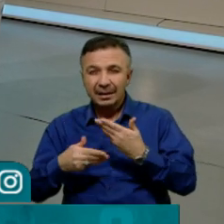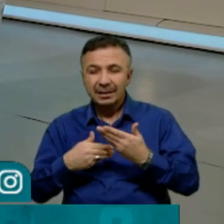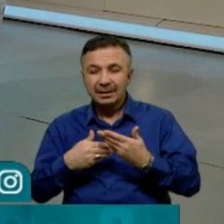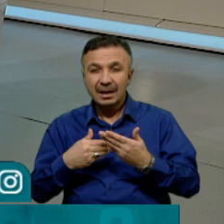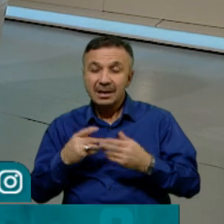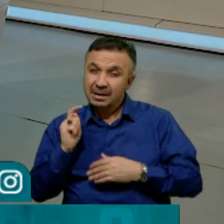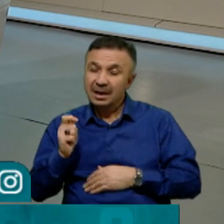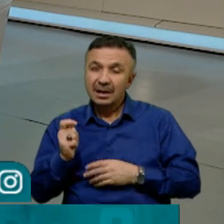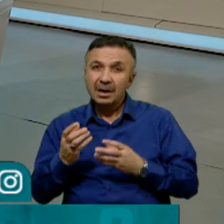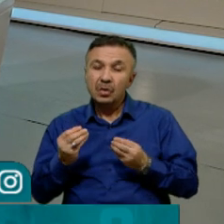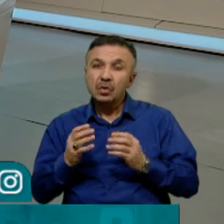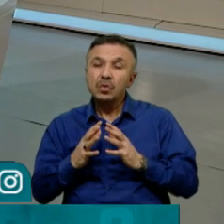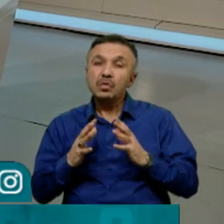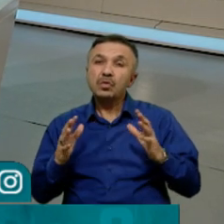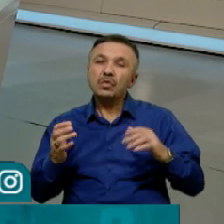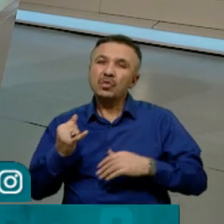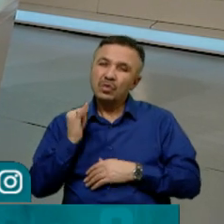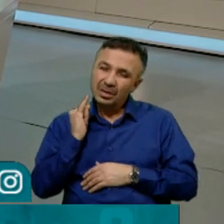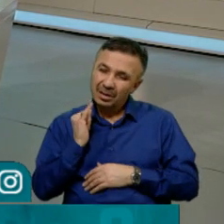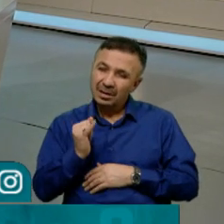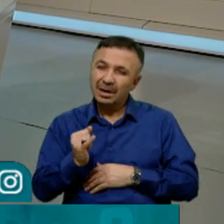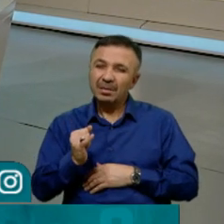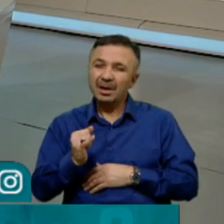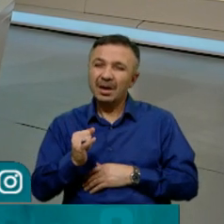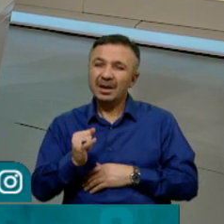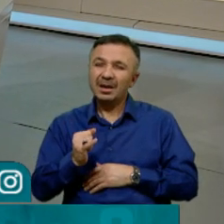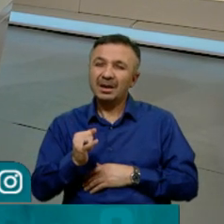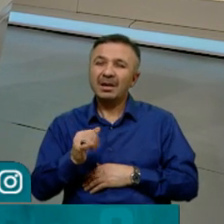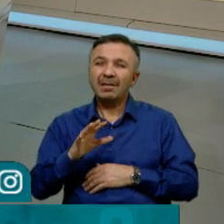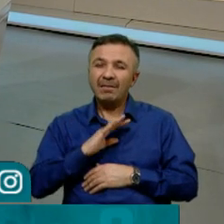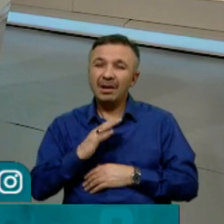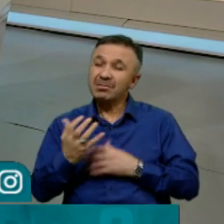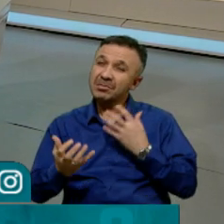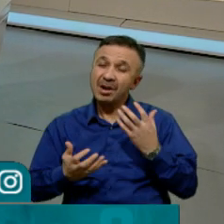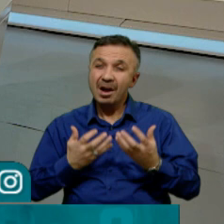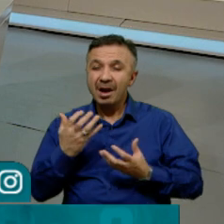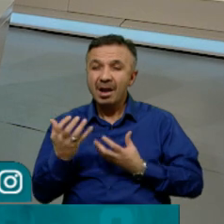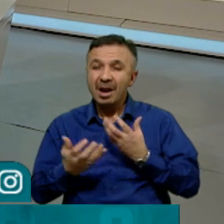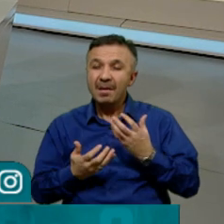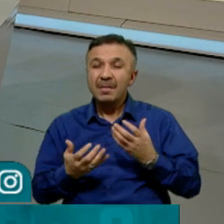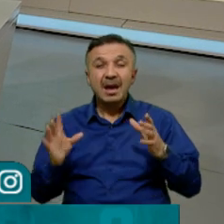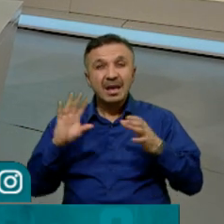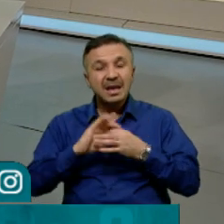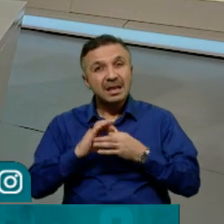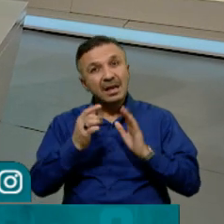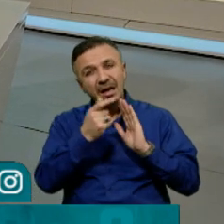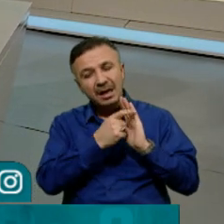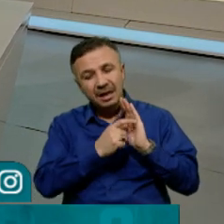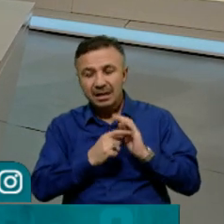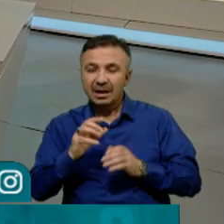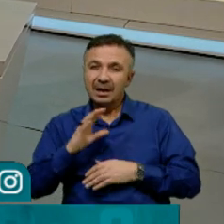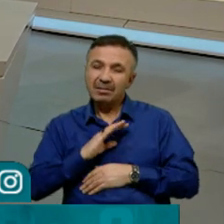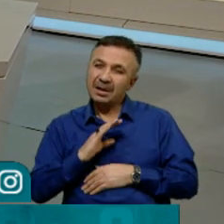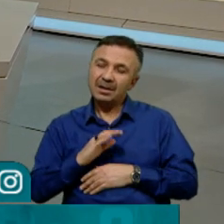var yani kanamalar var Cehennem'le ilgili ayetler var çok Daha